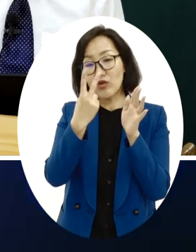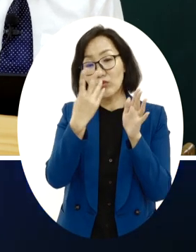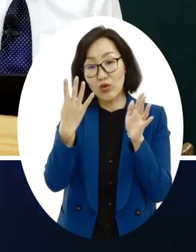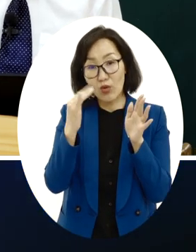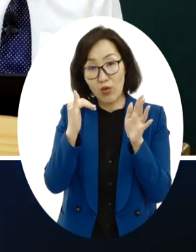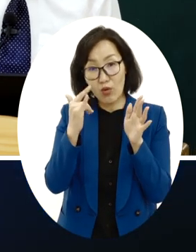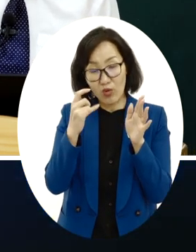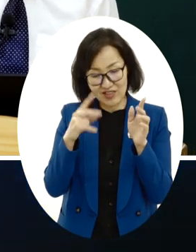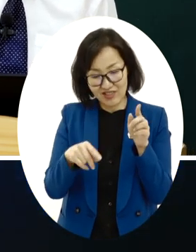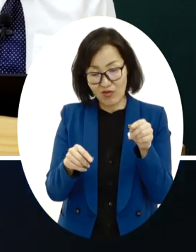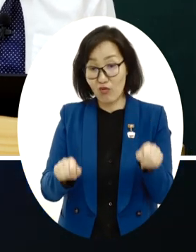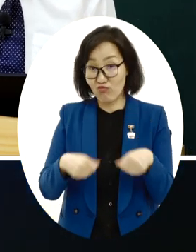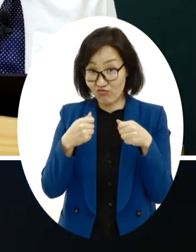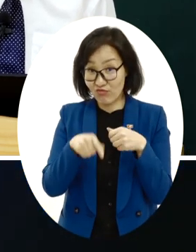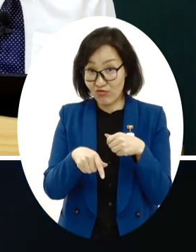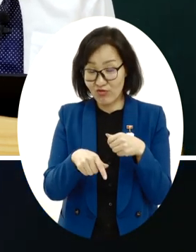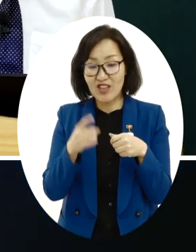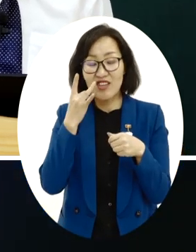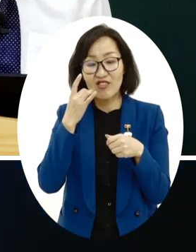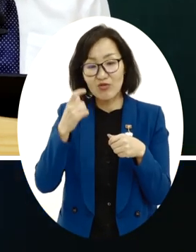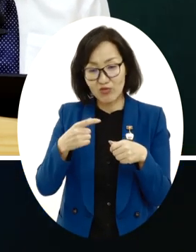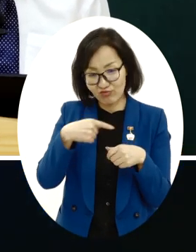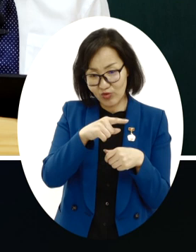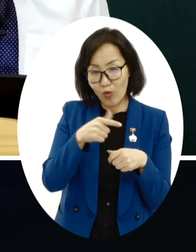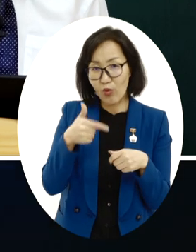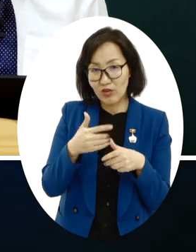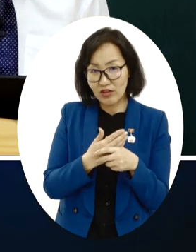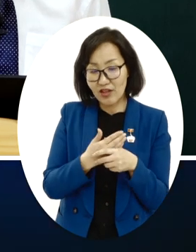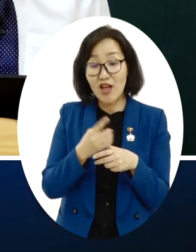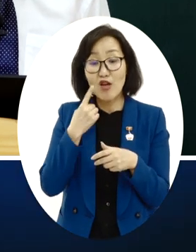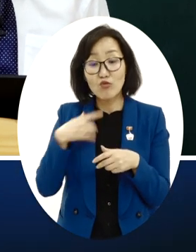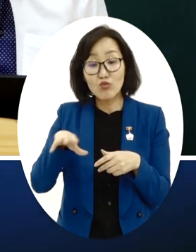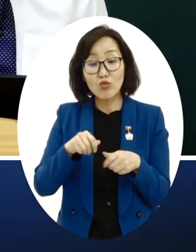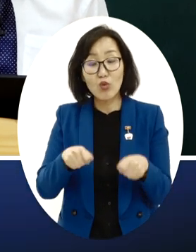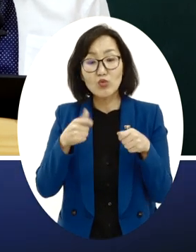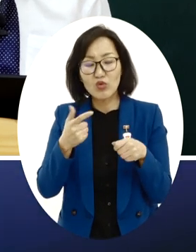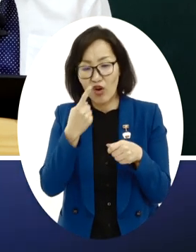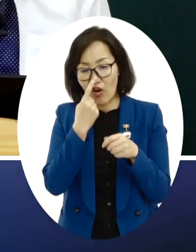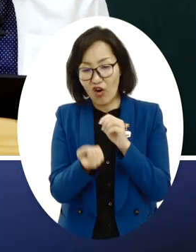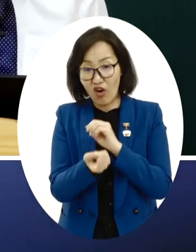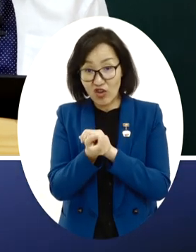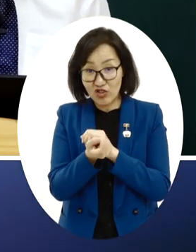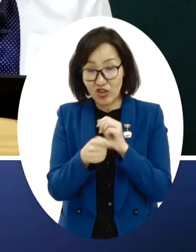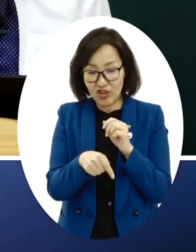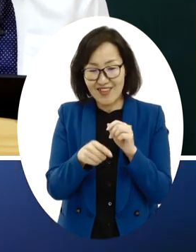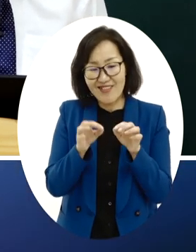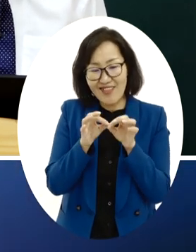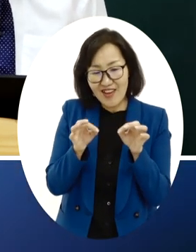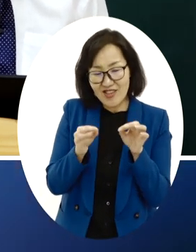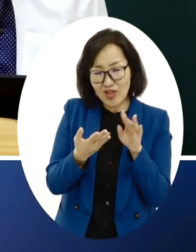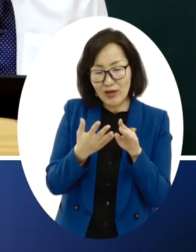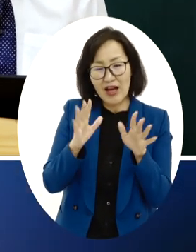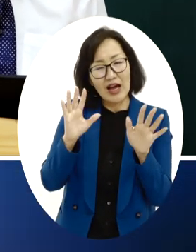64 угалцтайг өмсдөг учраас энэ бол эрэгтэй үний готл. Эмэгтэйчүүдийн өмсдөг хоншоор өндөр, нарийн